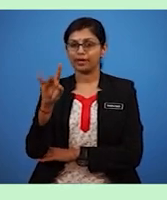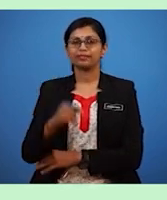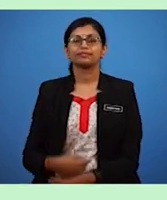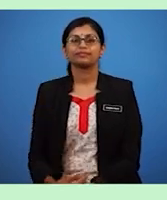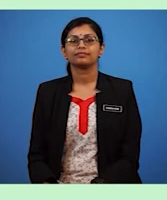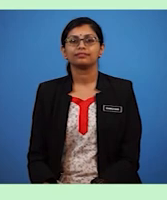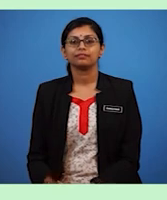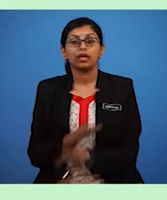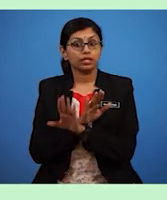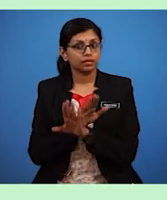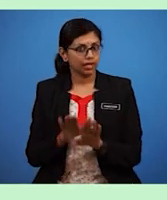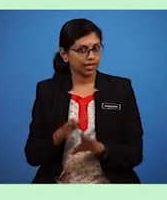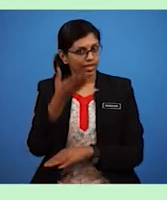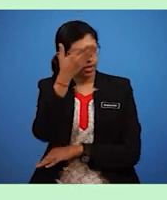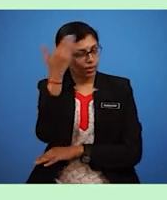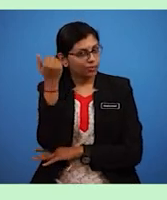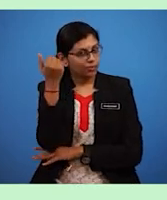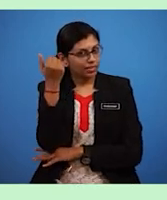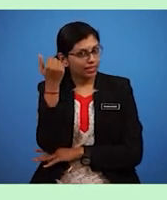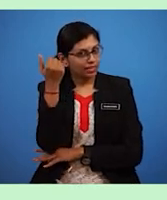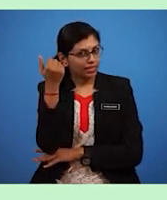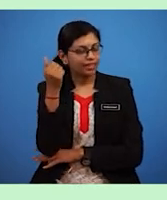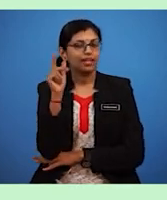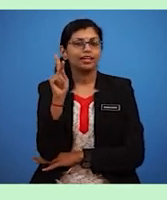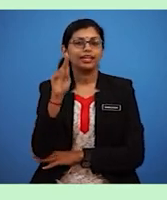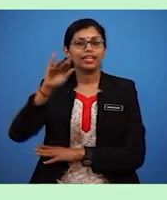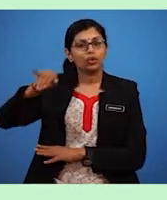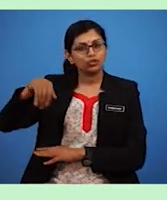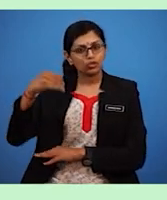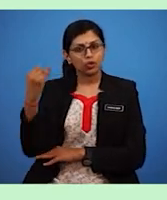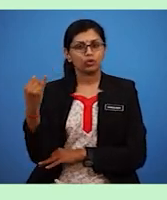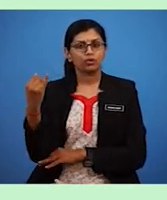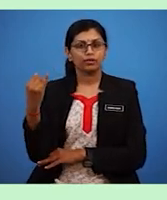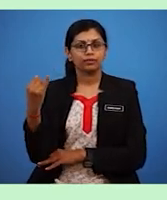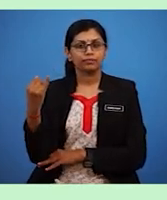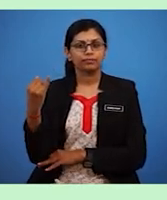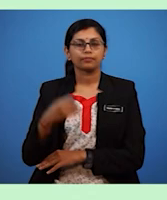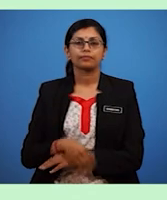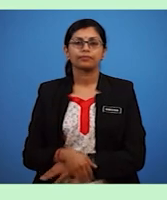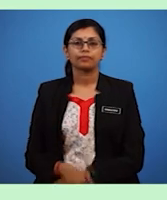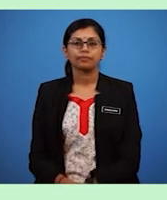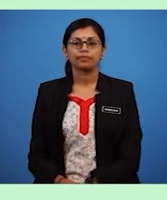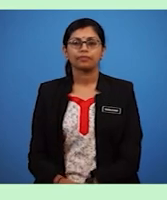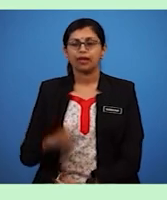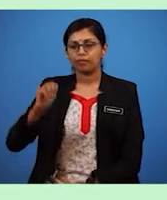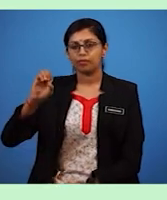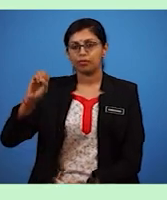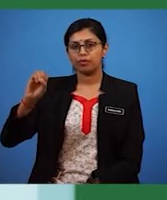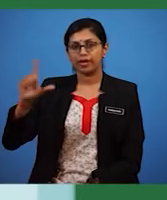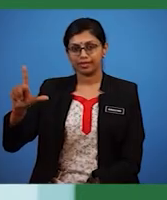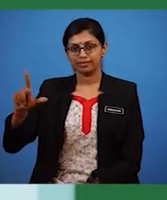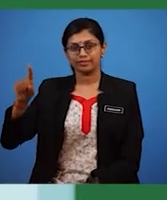226.8. Dan jangan lupa unitnya ialah kilojoule per